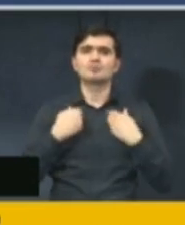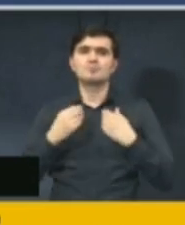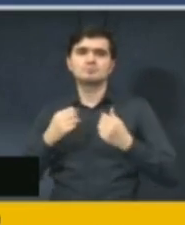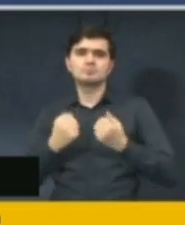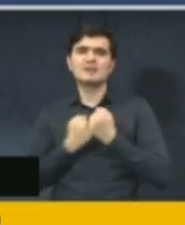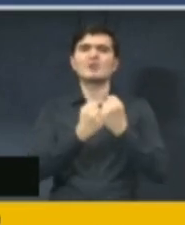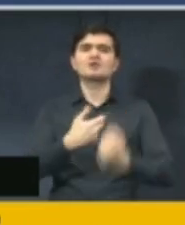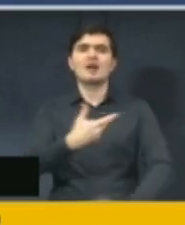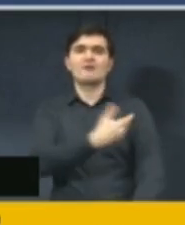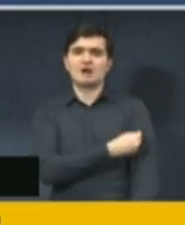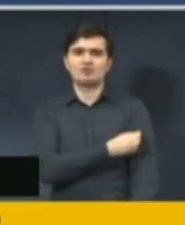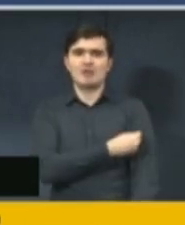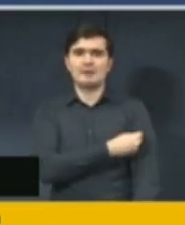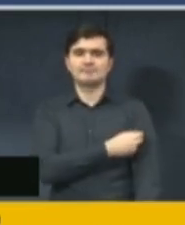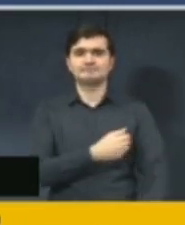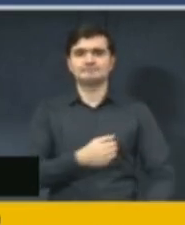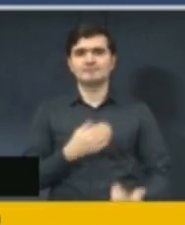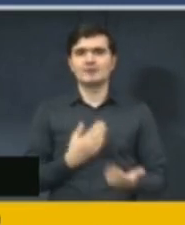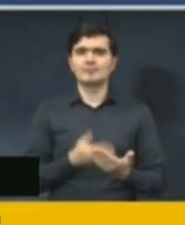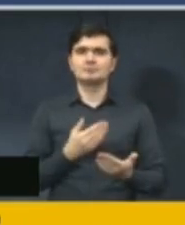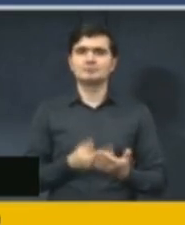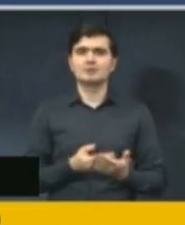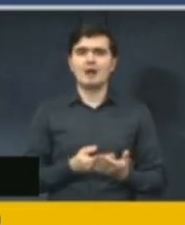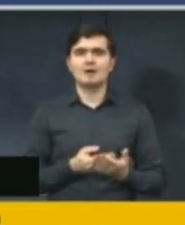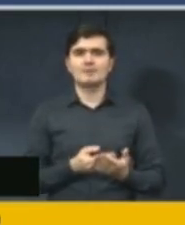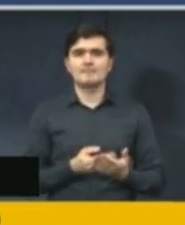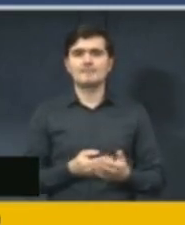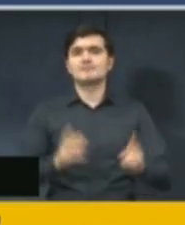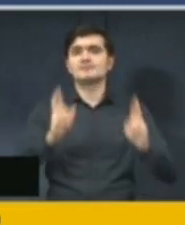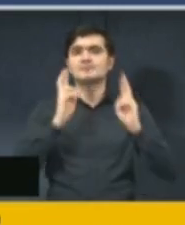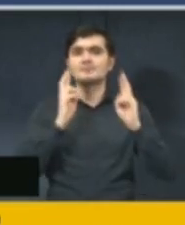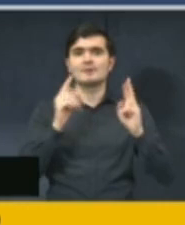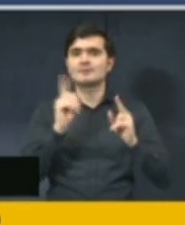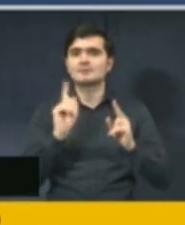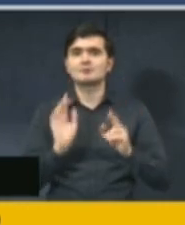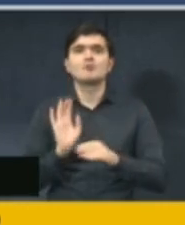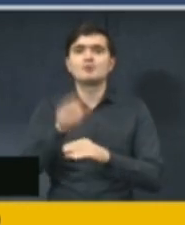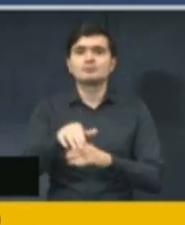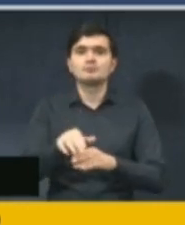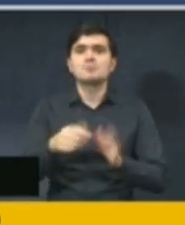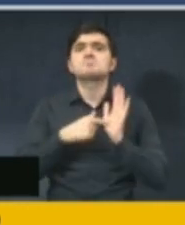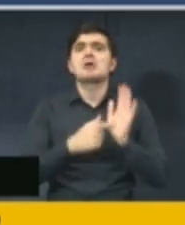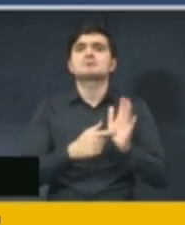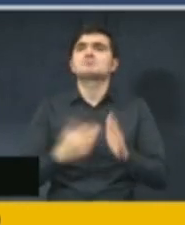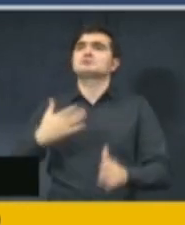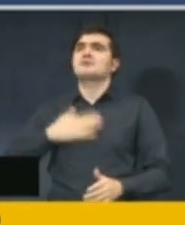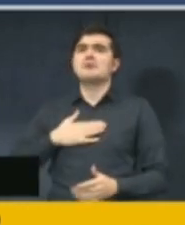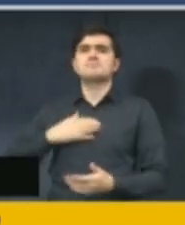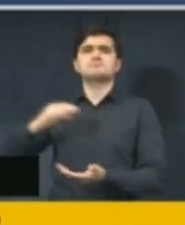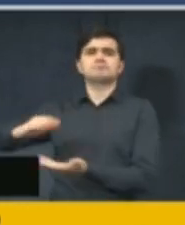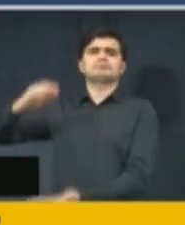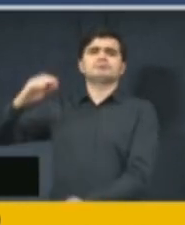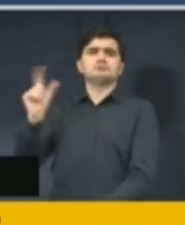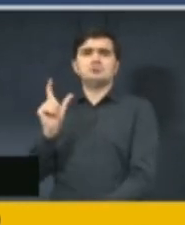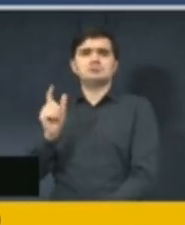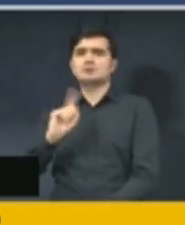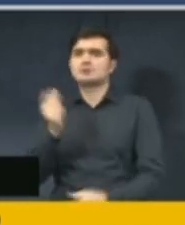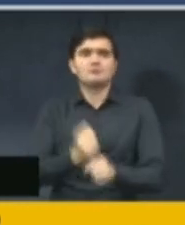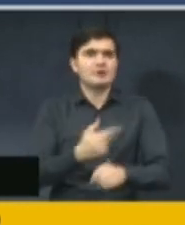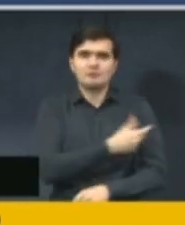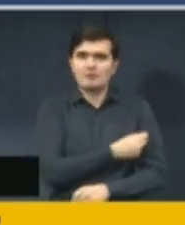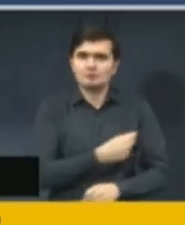vaccinare, pentru că sper să nu ajungem să avem doze suplimentare să ne vaccinăm. Deci trebuie toată